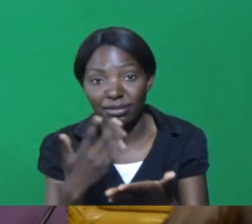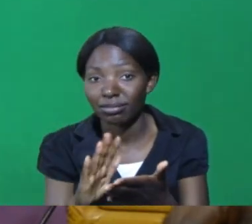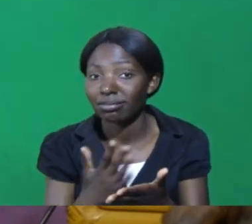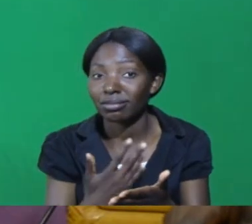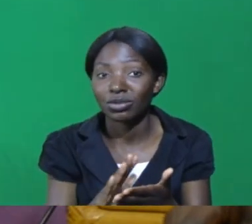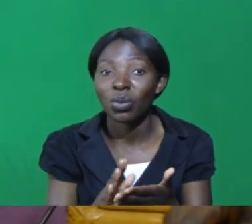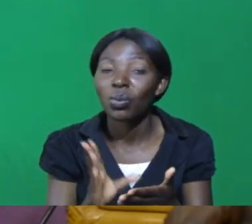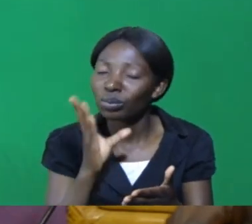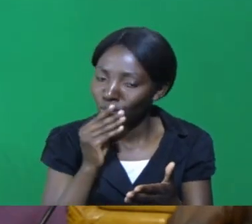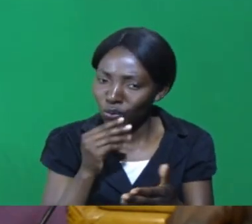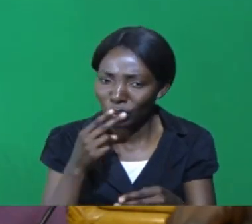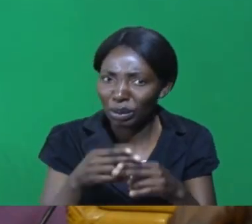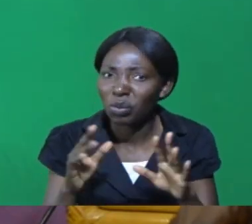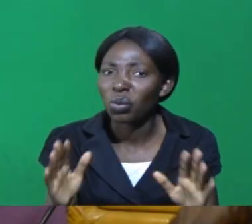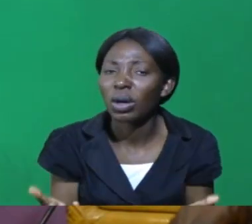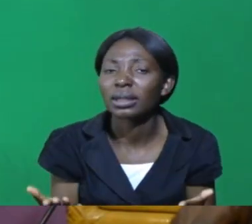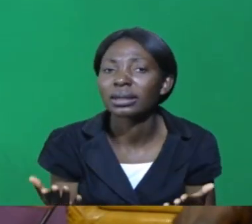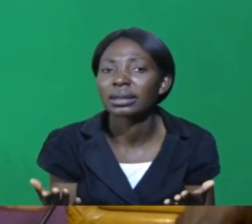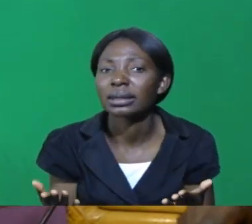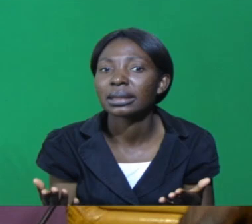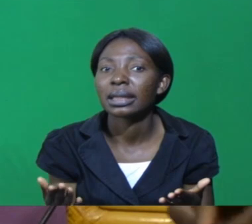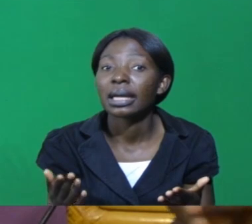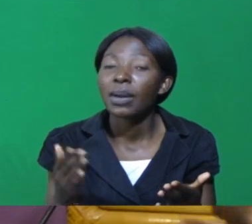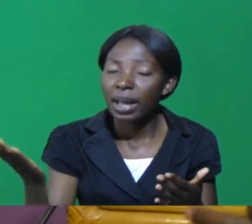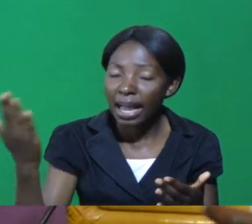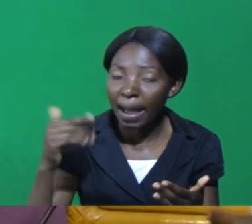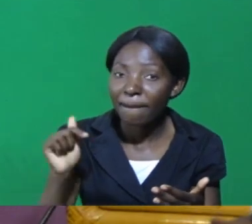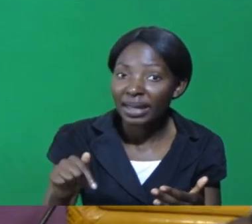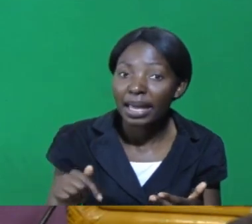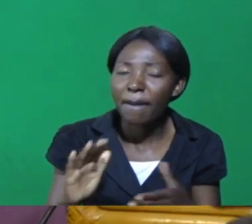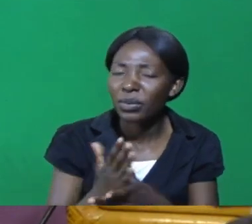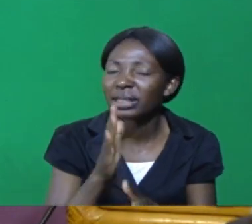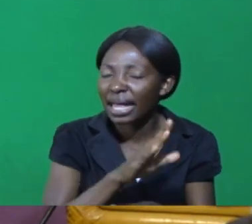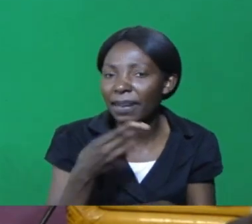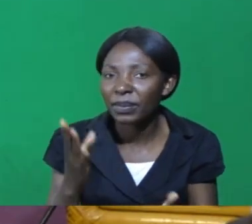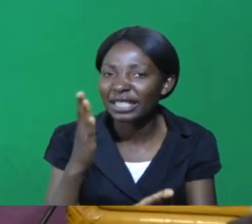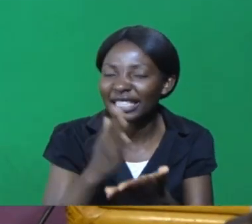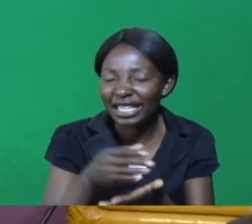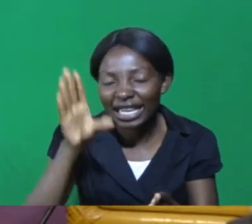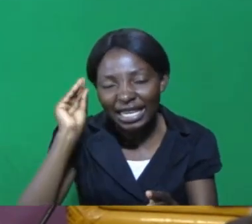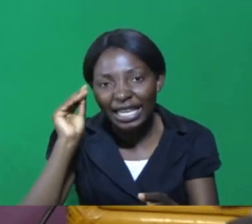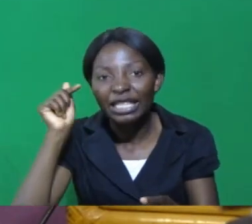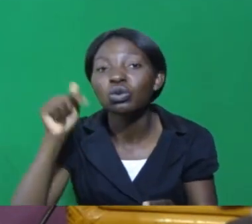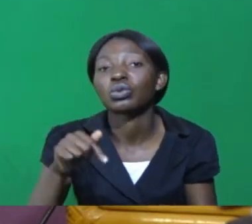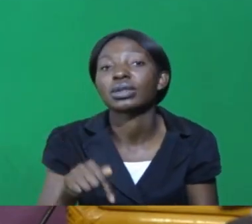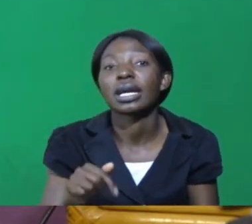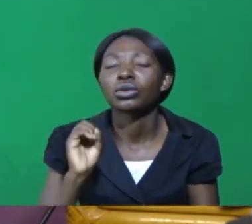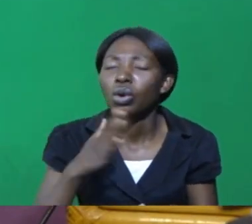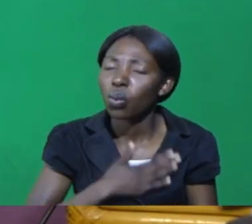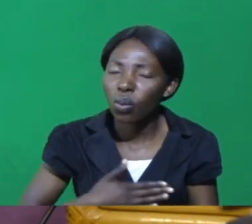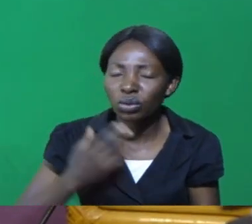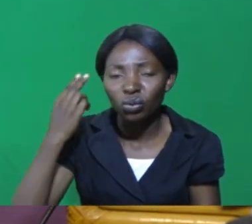kubva taskodudza. Chikonzero apa ndiri tambodzoka kudai kune vatanga kunzwa chidzidzo ichi nhasi. Saka tikuitira